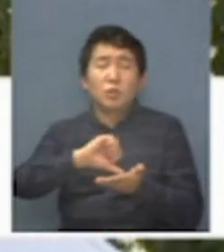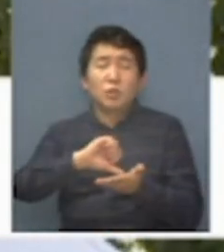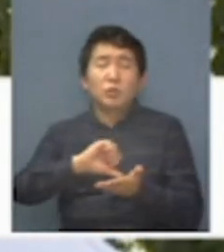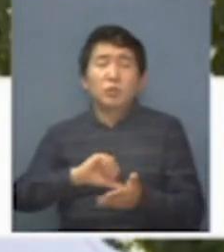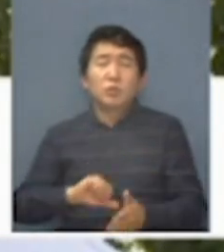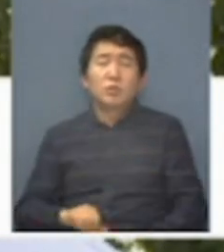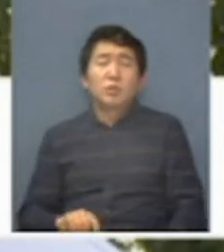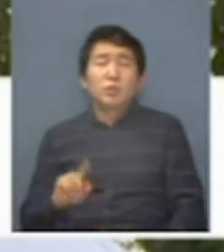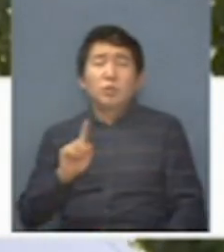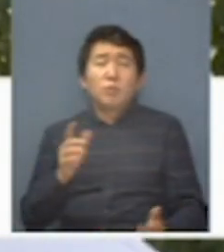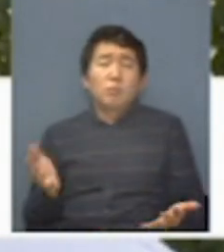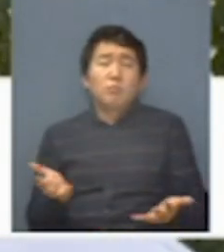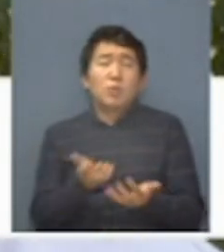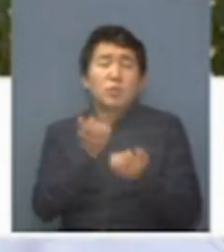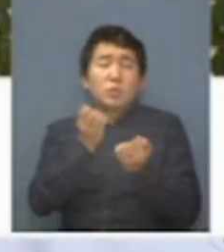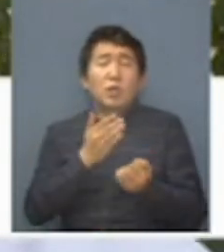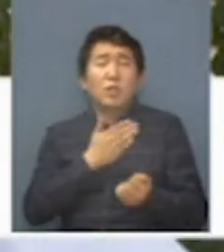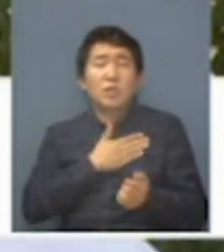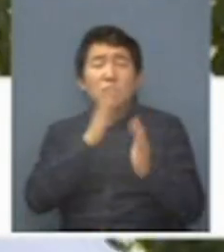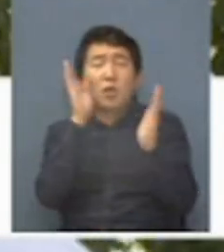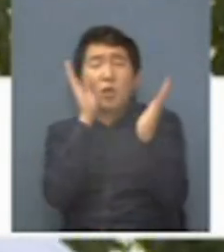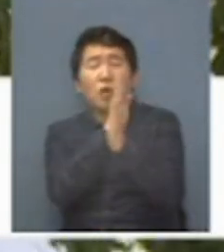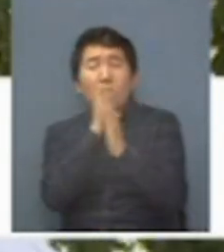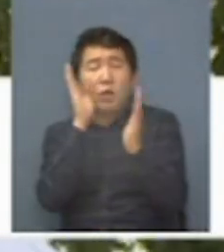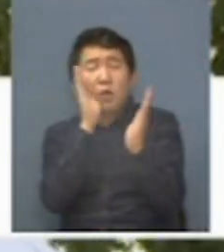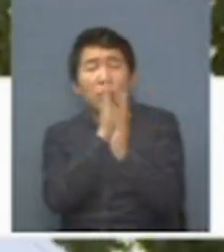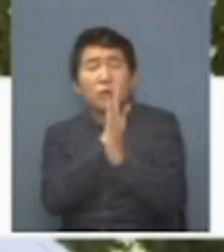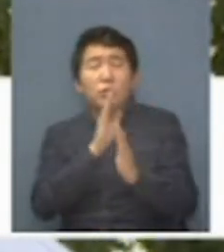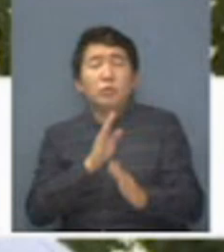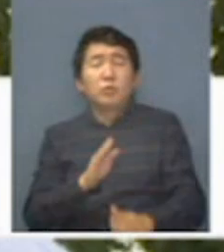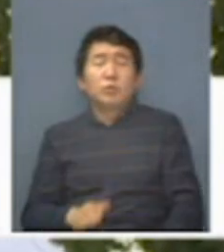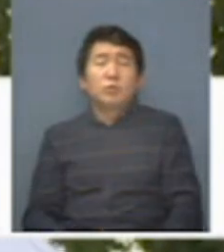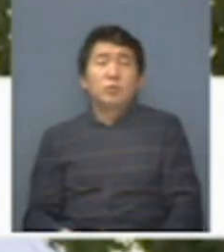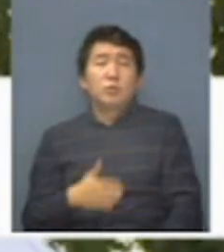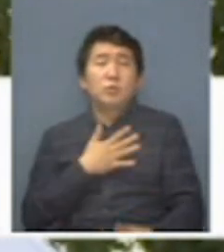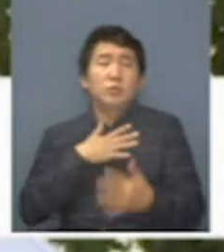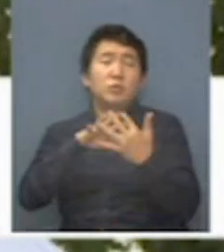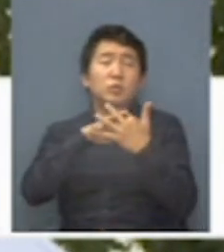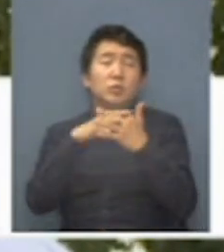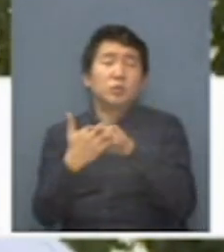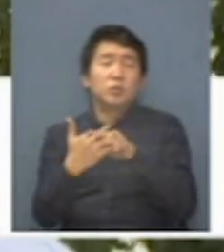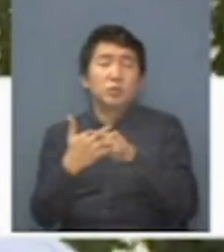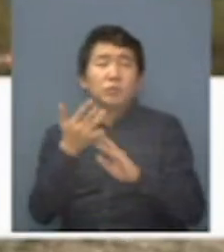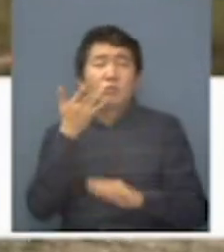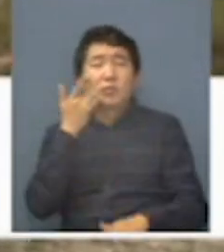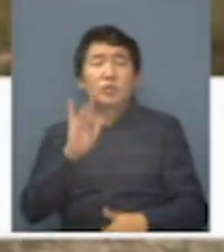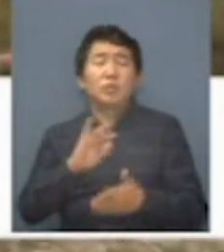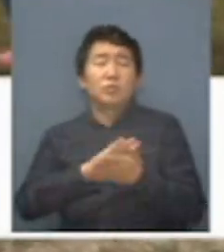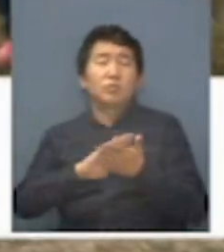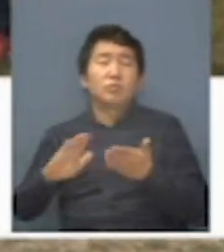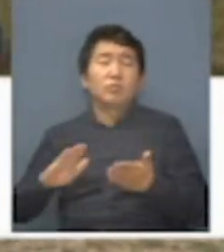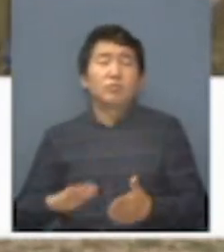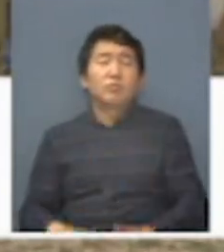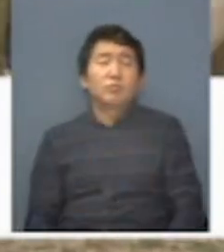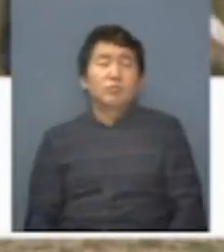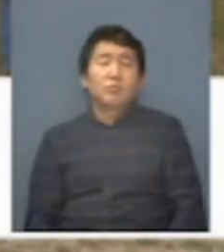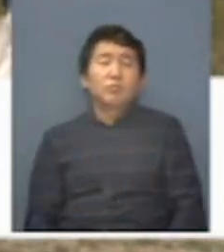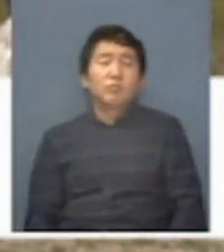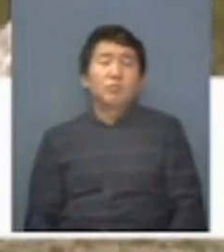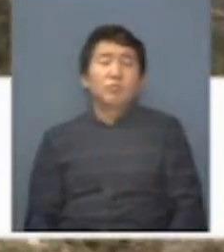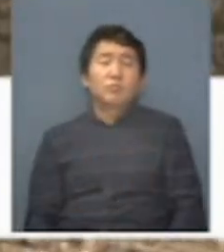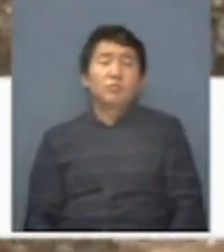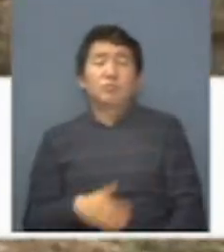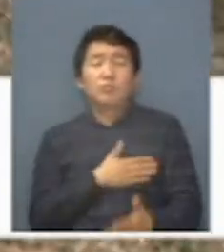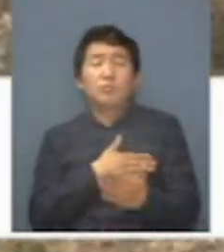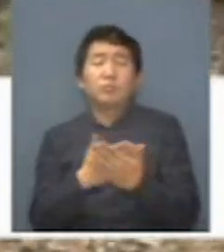наше экологическое состояние наших населенных пунктов всегда в чистоте. В акции принимают